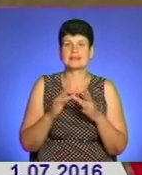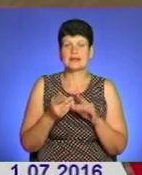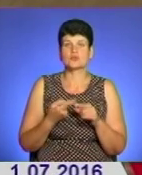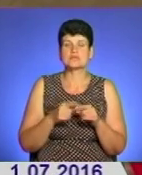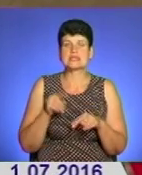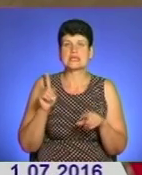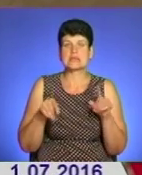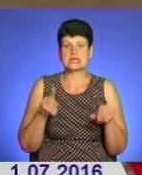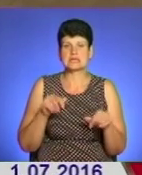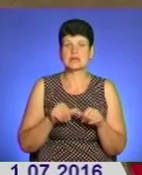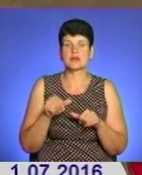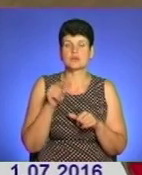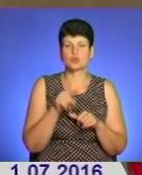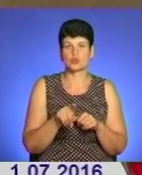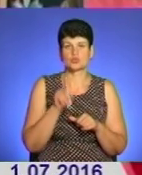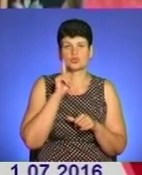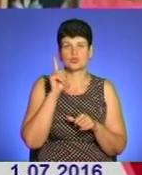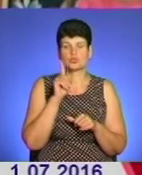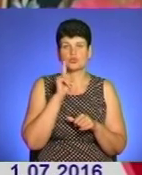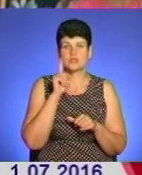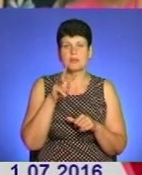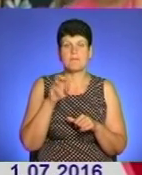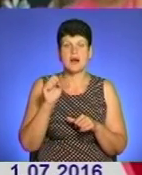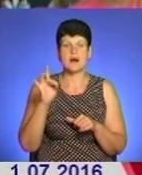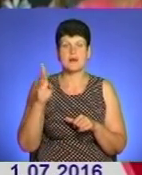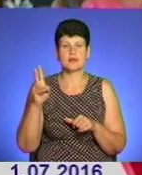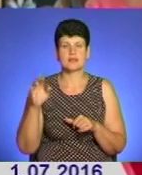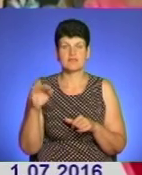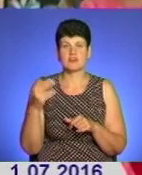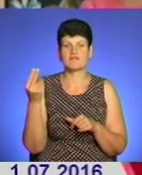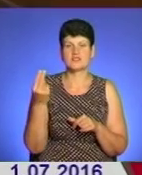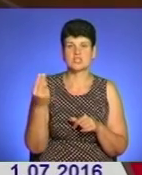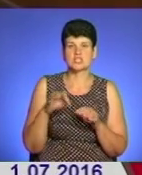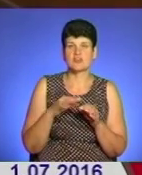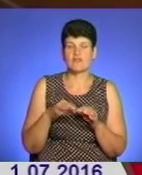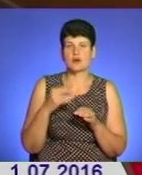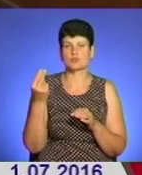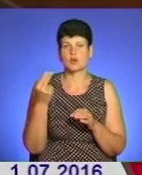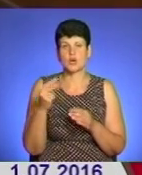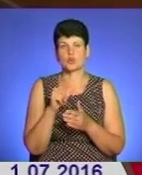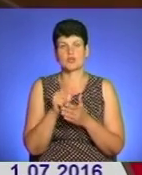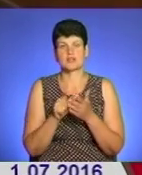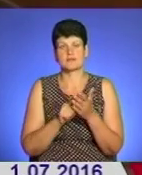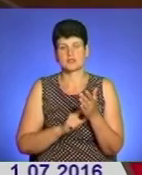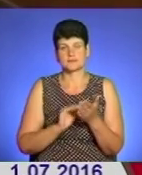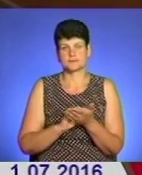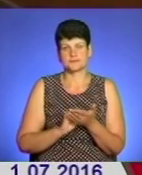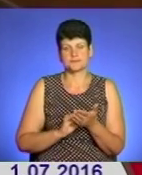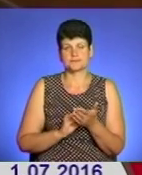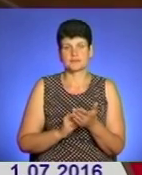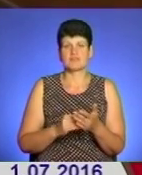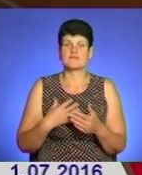рідкість. Окрім того, що юні Марківи вишивають, вони малюють і пишуть вірші. Важливо, тому